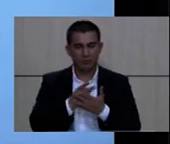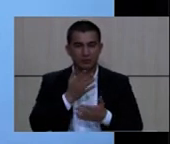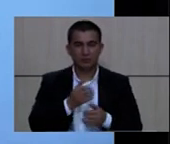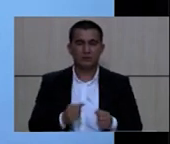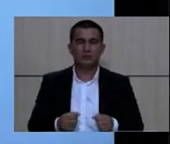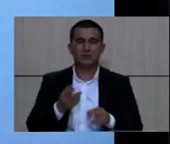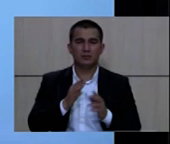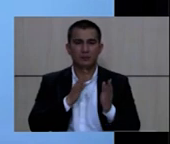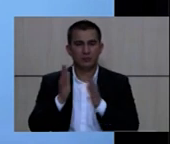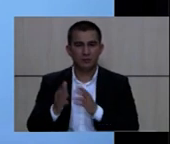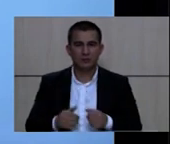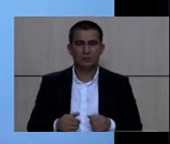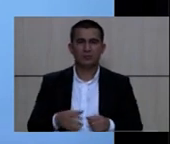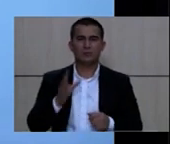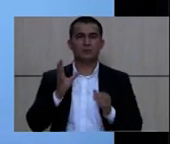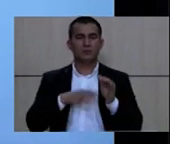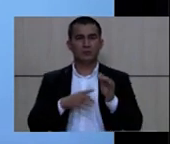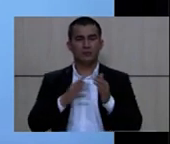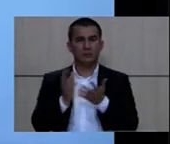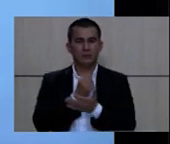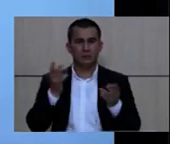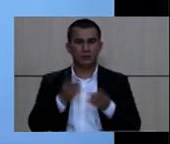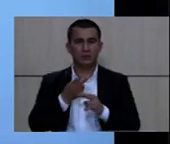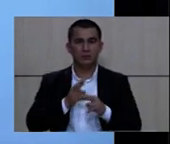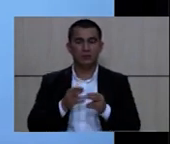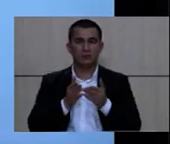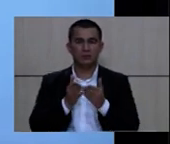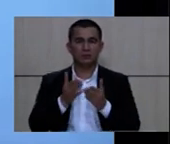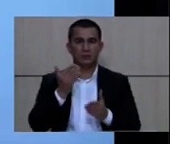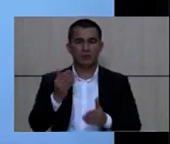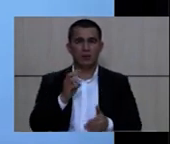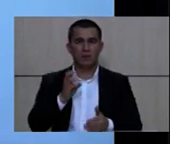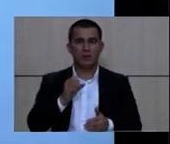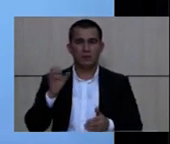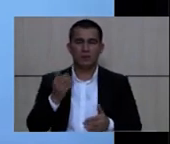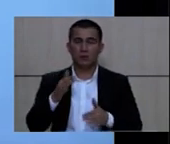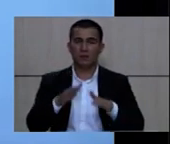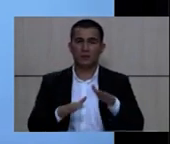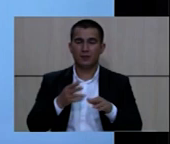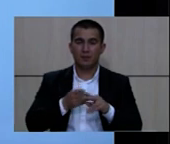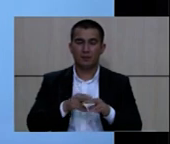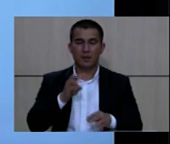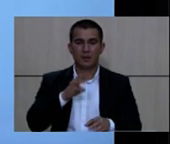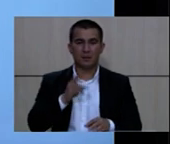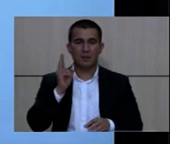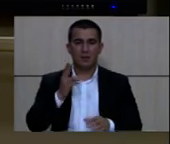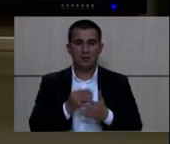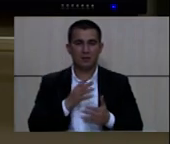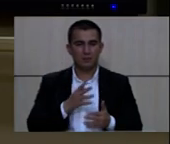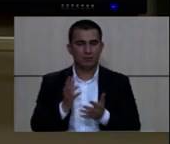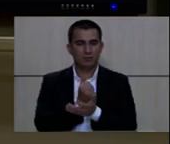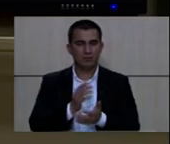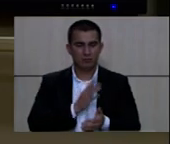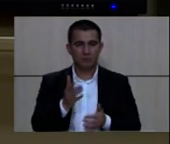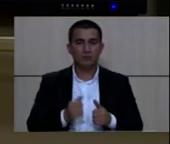taqsim sekundga teng. Topishimiz lozim qayiqning massasini. Buni biz MQ deb belgiladik.